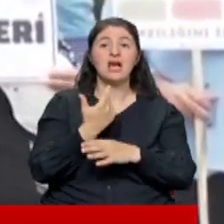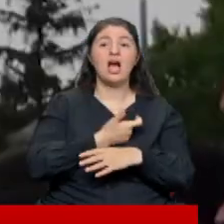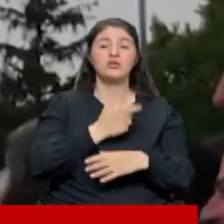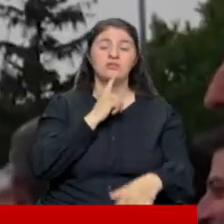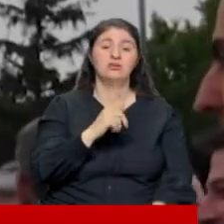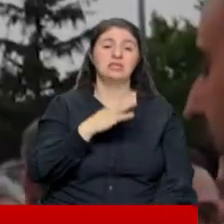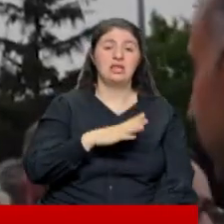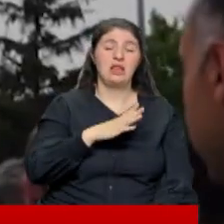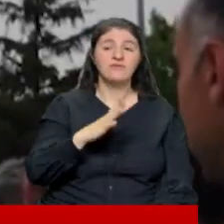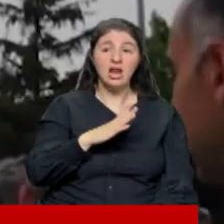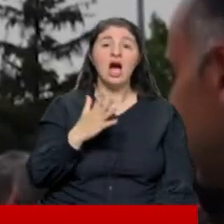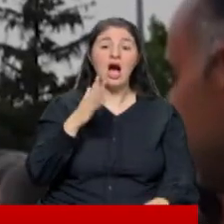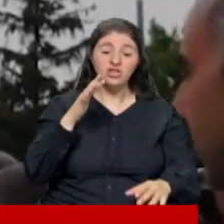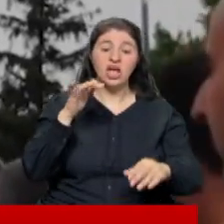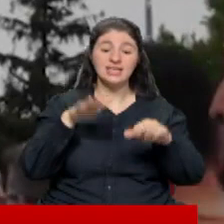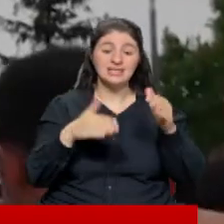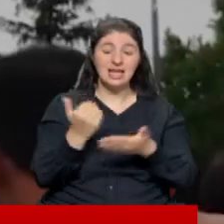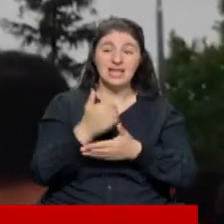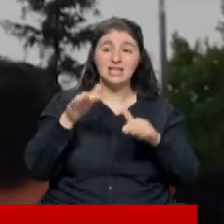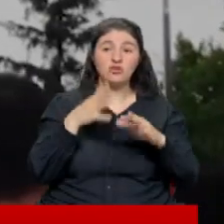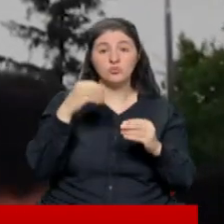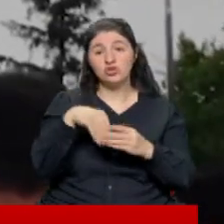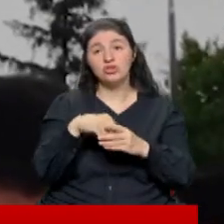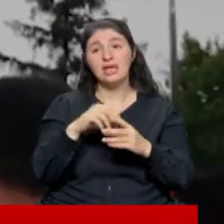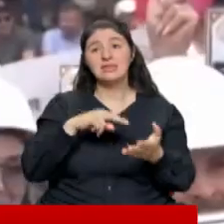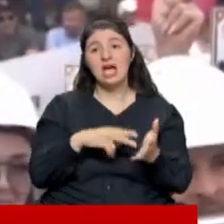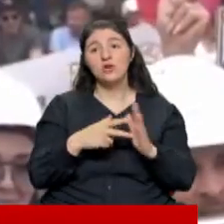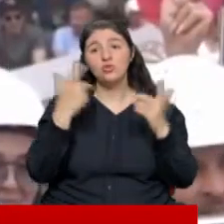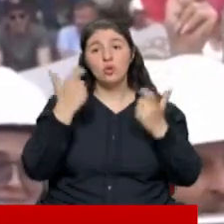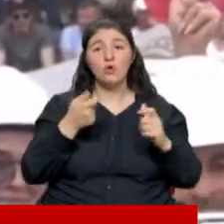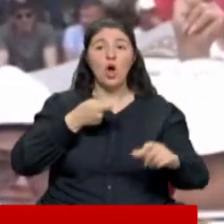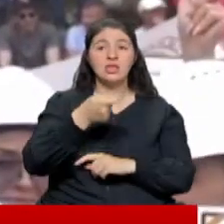talepleri de var. Ayrıca gelir dengesinin sağlanması için teknik